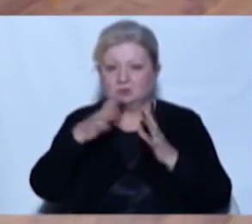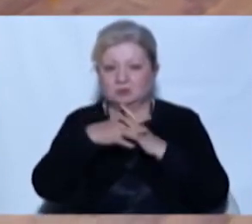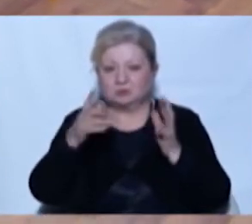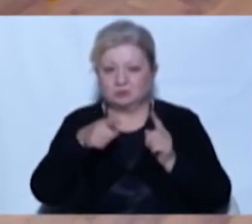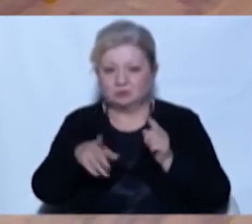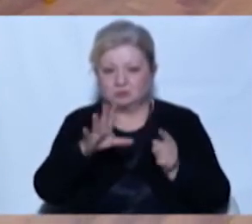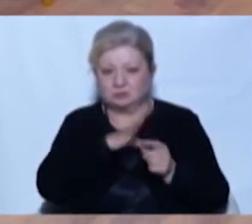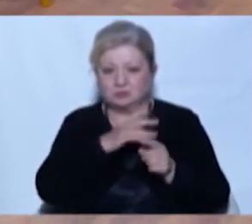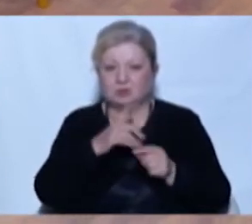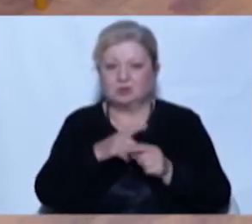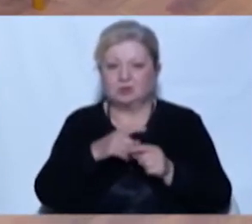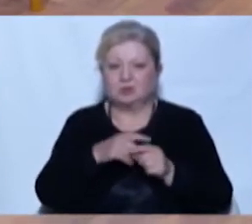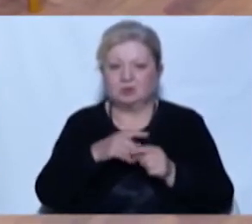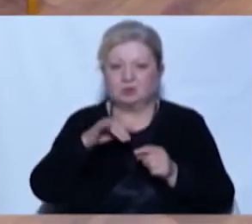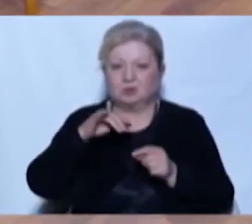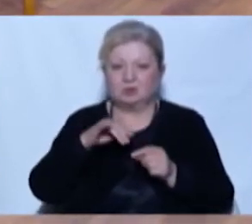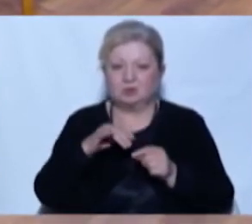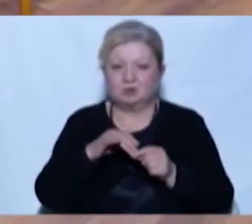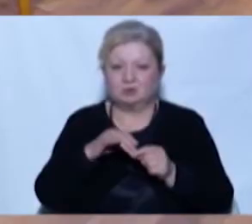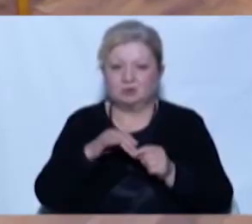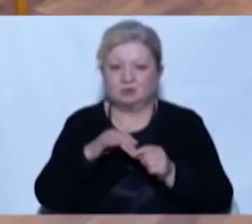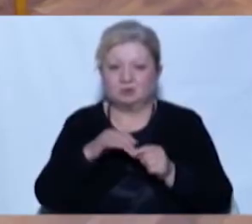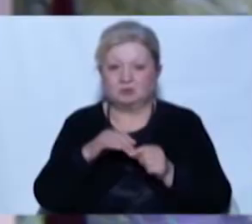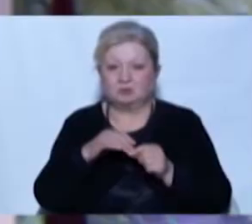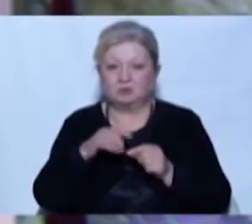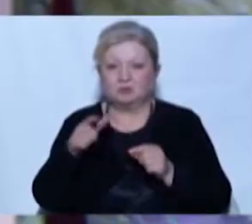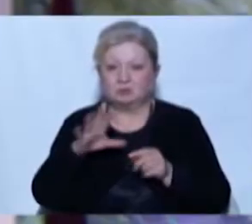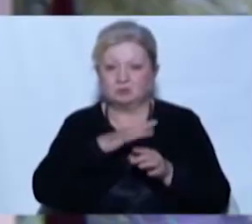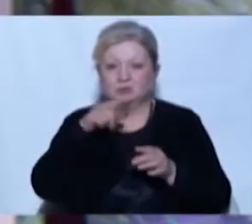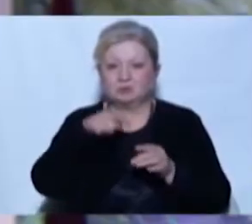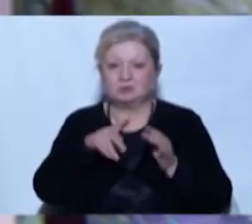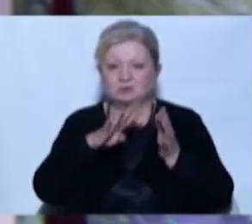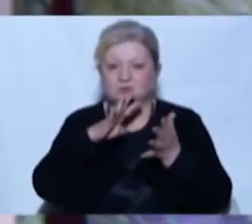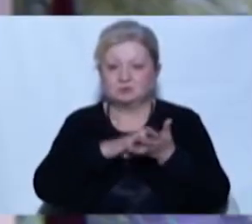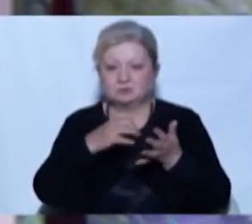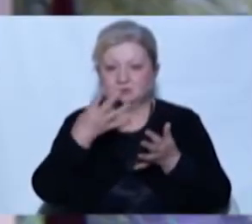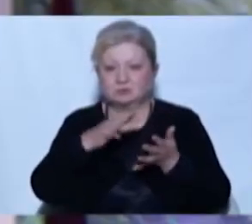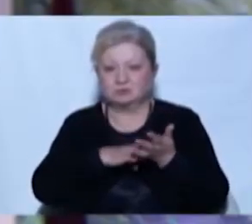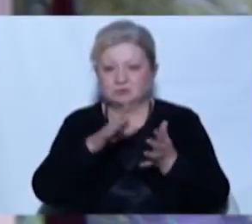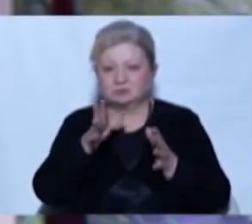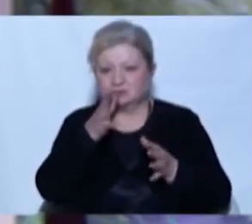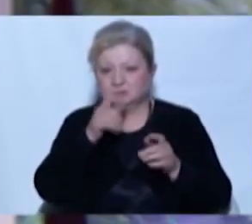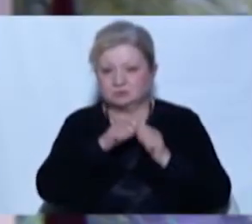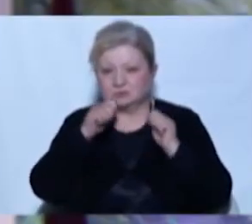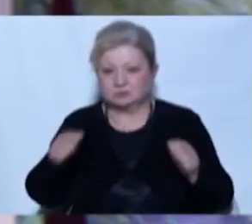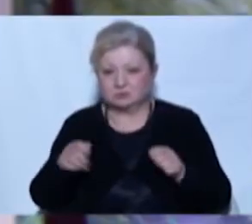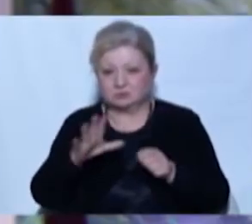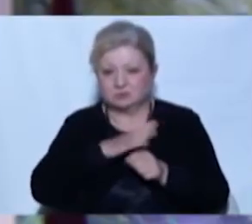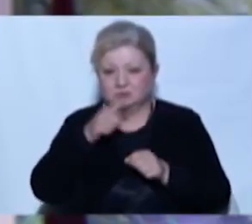იუგოსლავია თავად მრავალეროვანი სახელმწიფო იყო, რომელიც 1929 წელს შეიქმნა. Ამ ქვეყანაში თავი